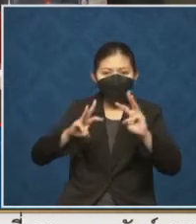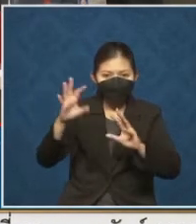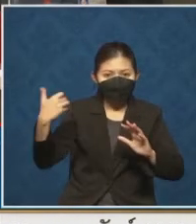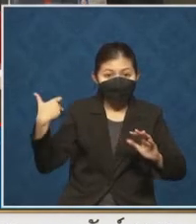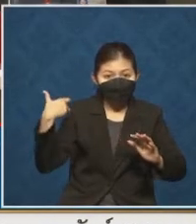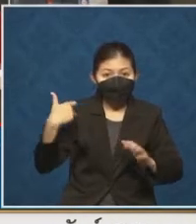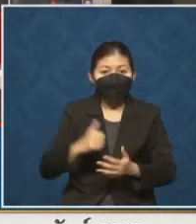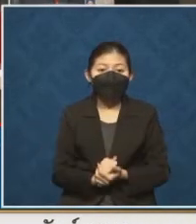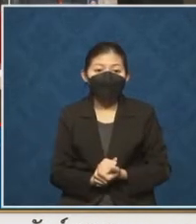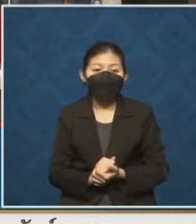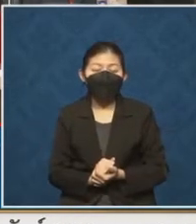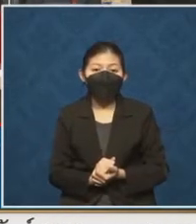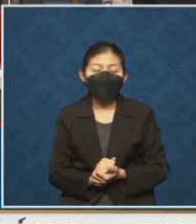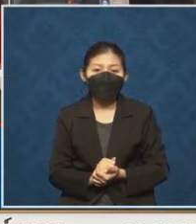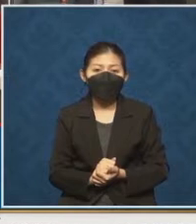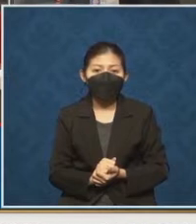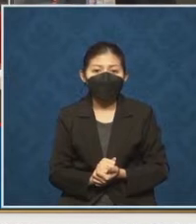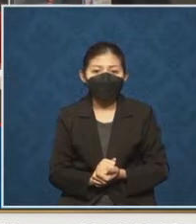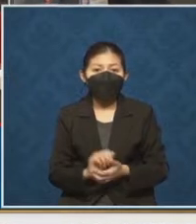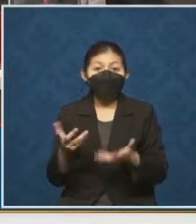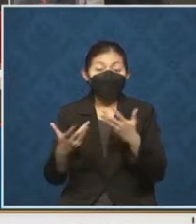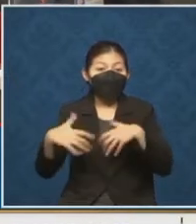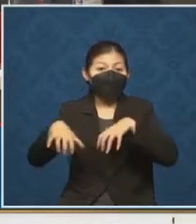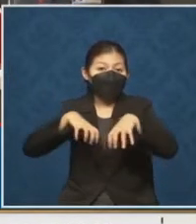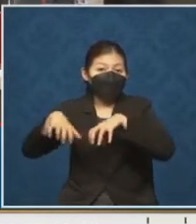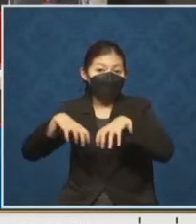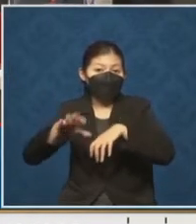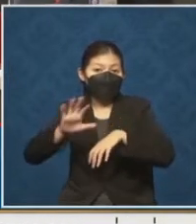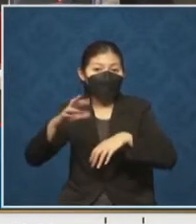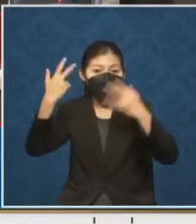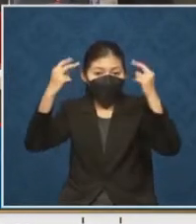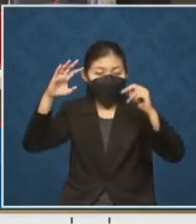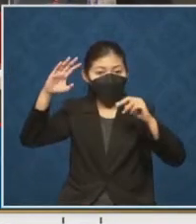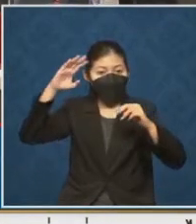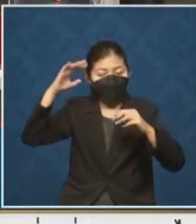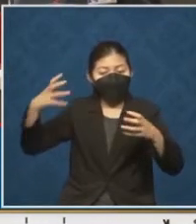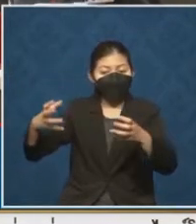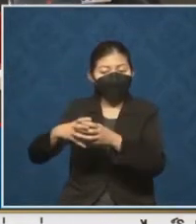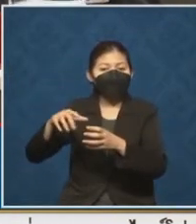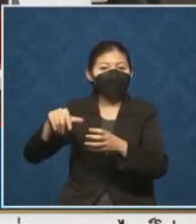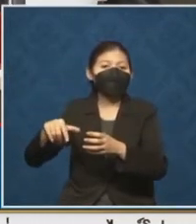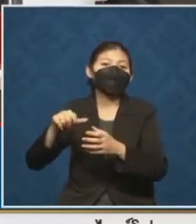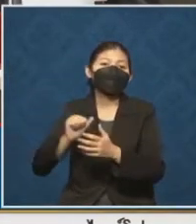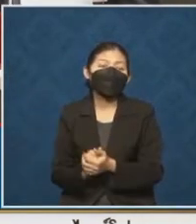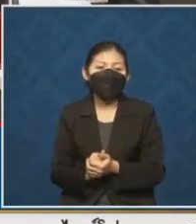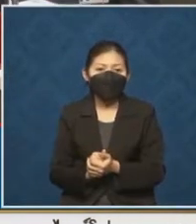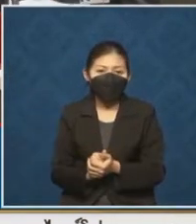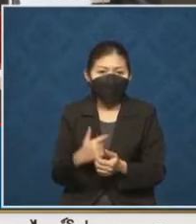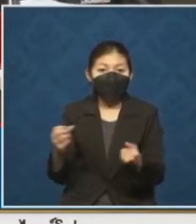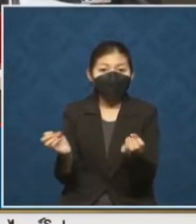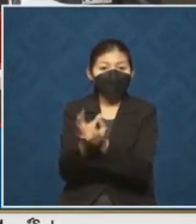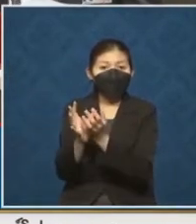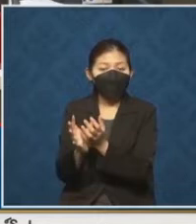ทั้งแผ่นดินขอรายละเอียดเพื่อสมาชิกผมจะได้นำเรียนมต่อไปข้อที่จริงทั้งหมดครับ